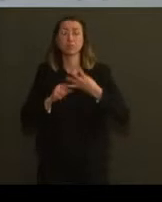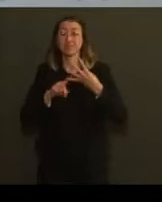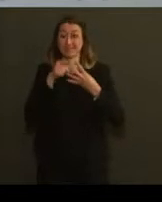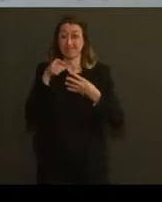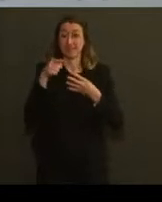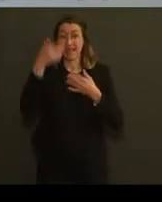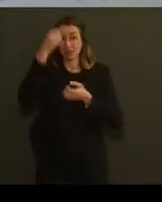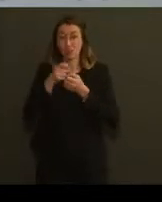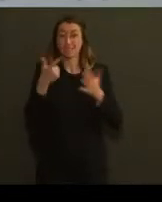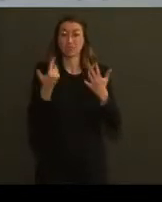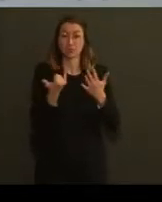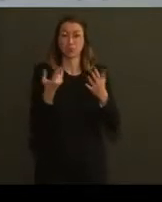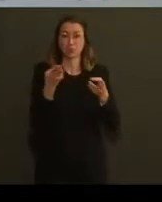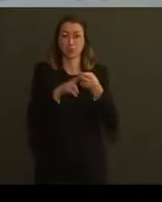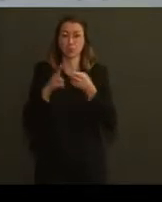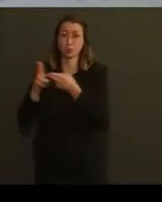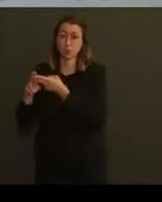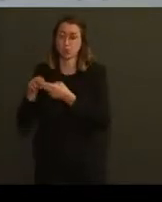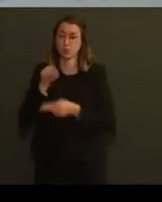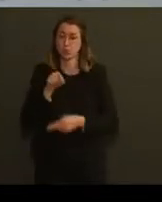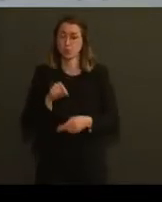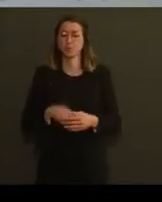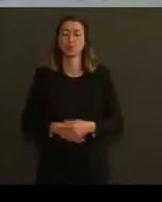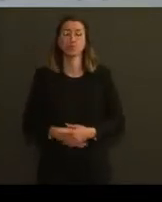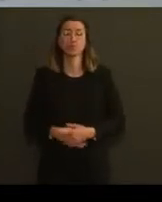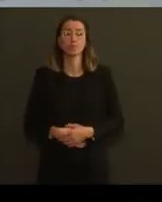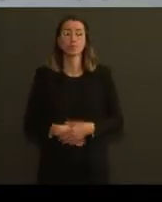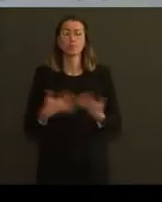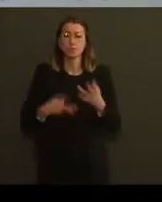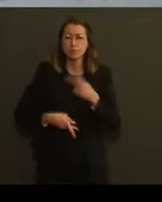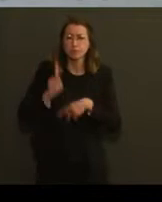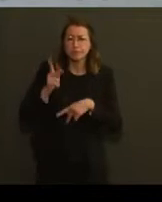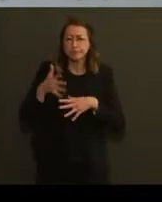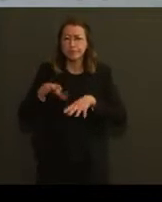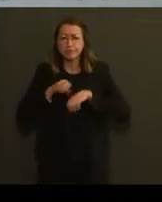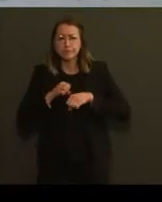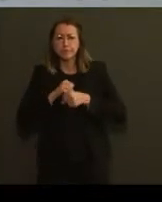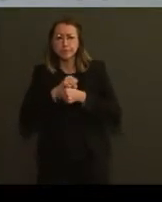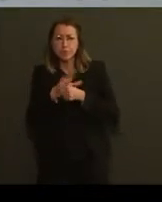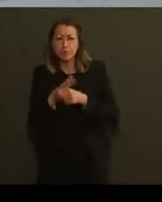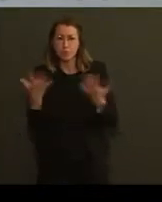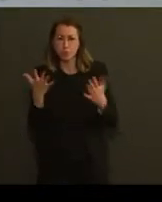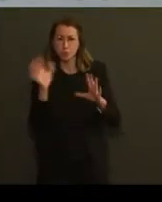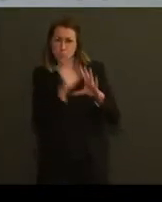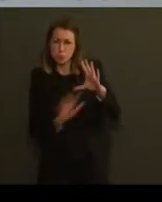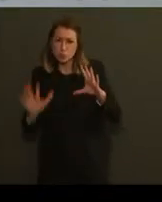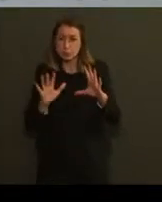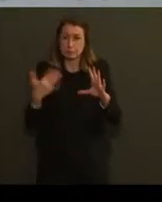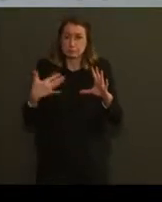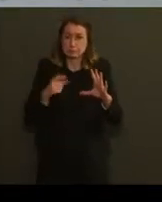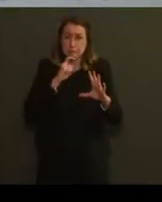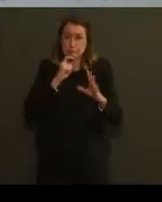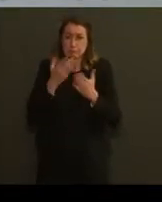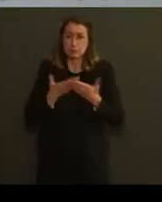Le point le plus chaud actuellement sur le territoire en nombre de nouveaux cas est très clairement la province de Liège, où